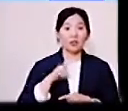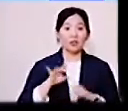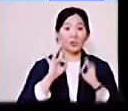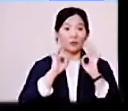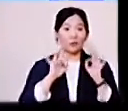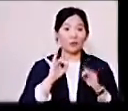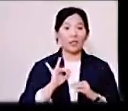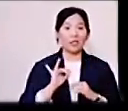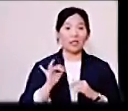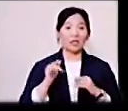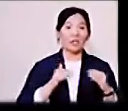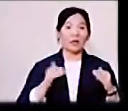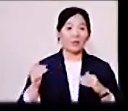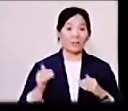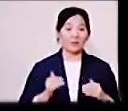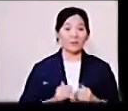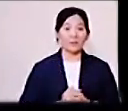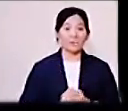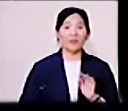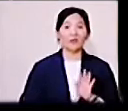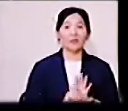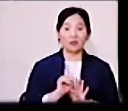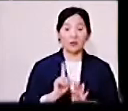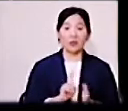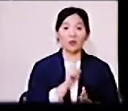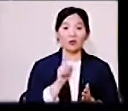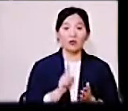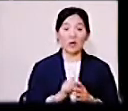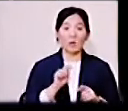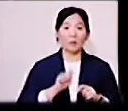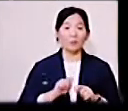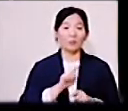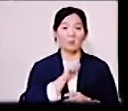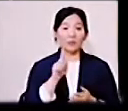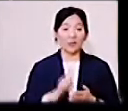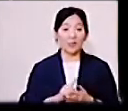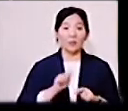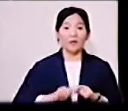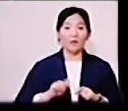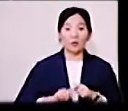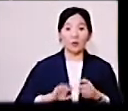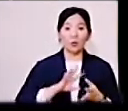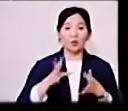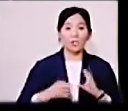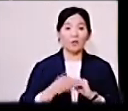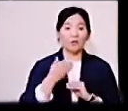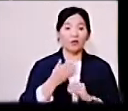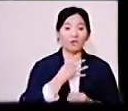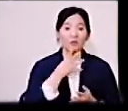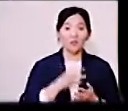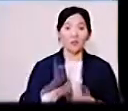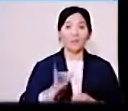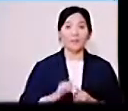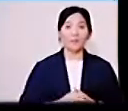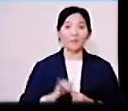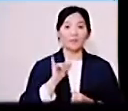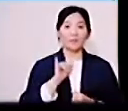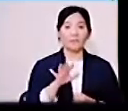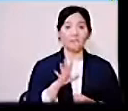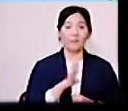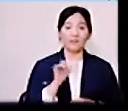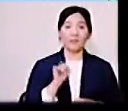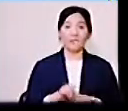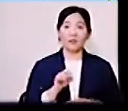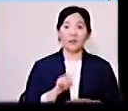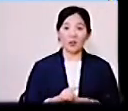и графики. Но сначала мы должны обязательно проверить результаты вашей самостоятельной работы. У вас была